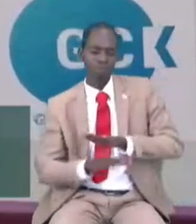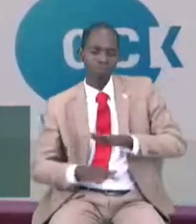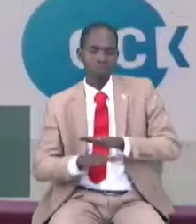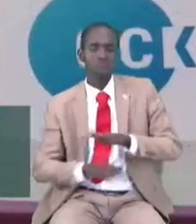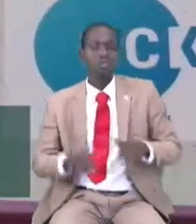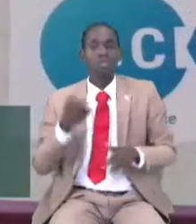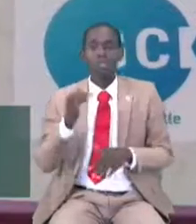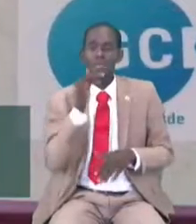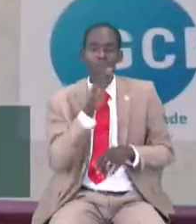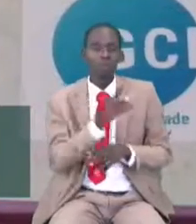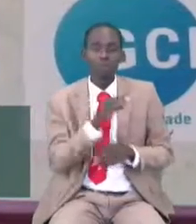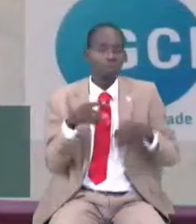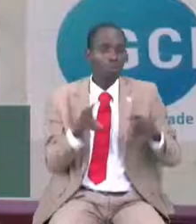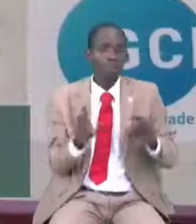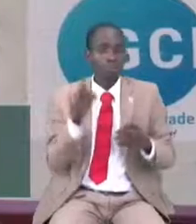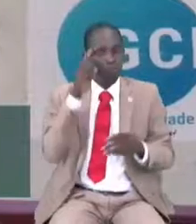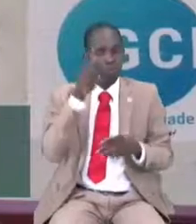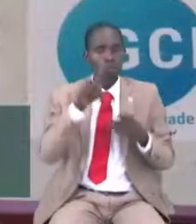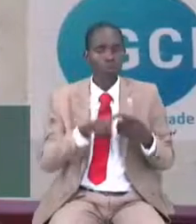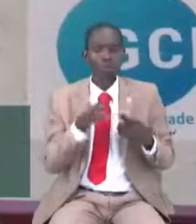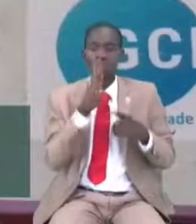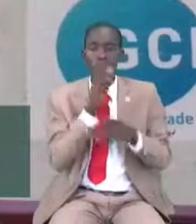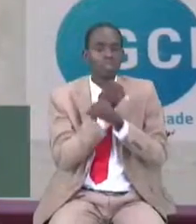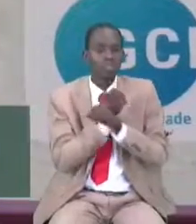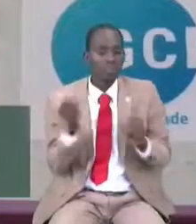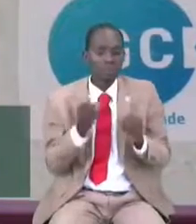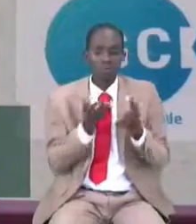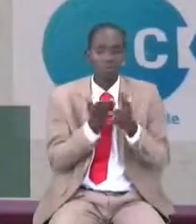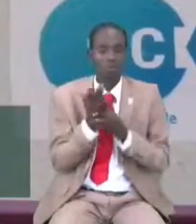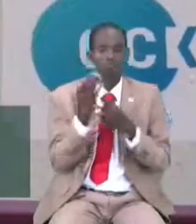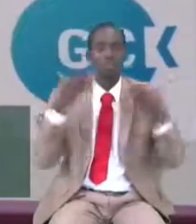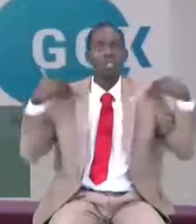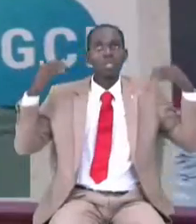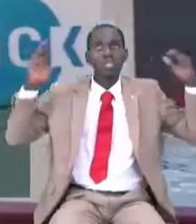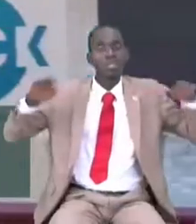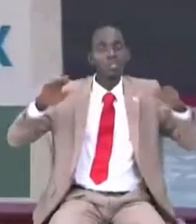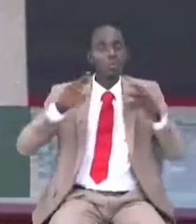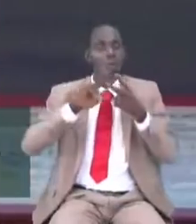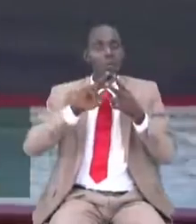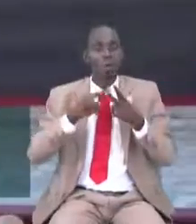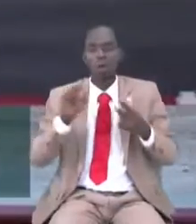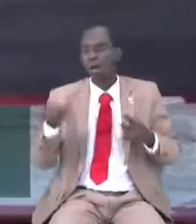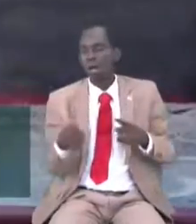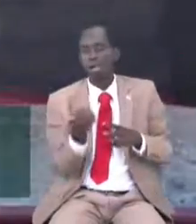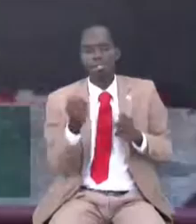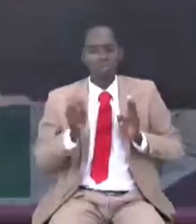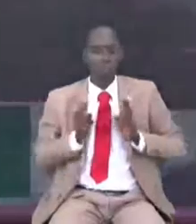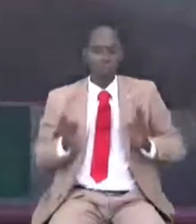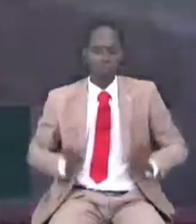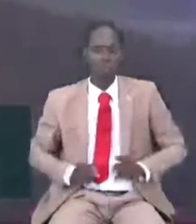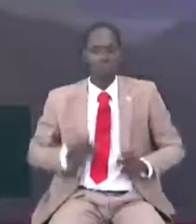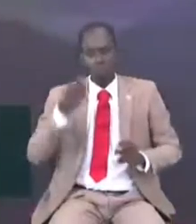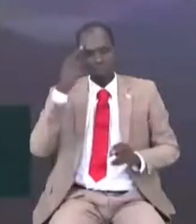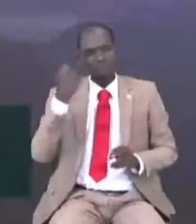la vie de quelqu'un, dans le fondateur d'une religion, dans le fondateur d'un